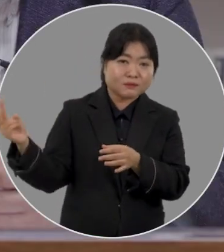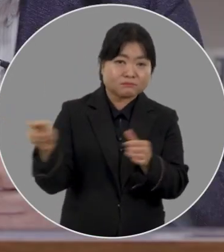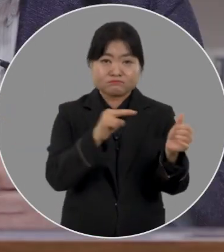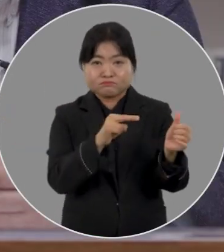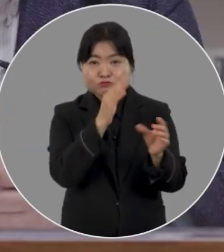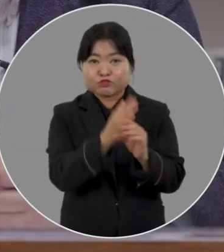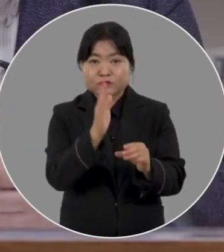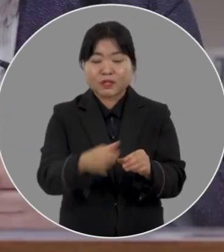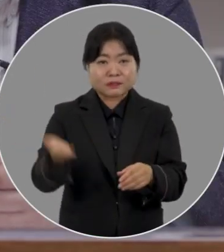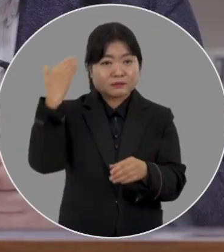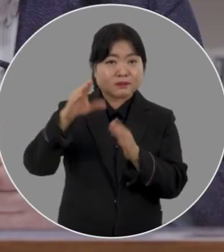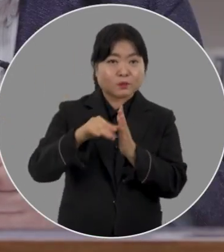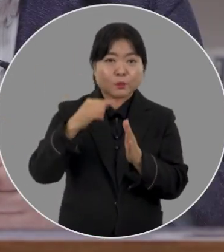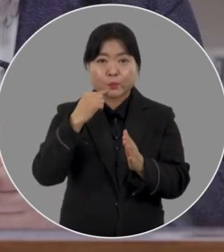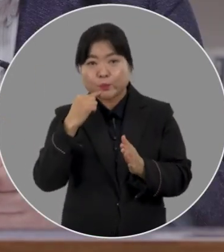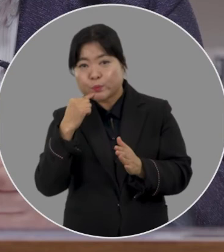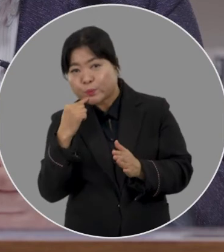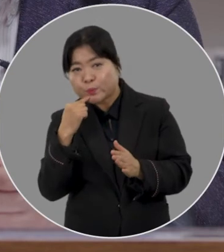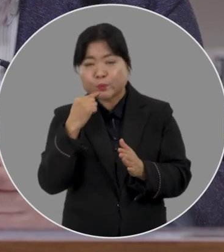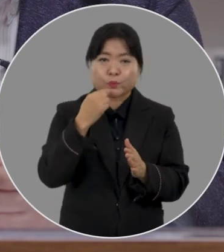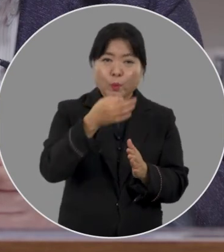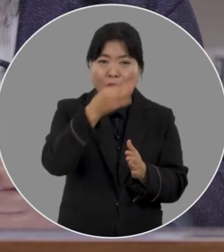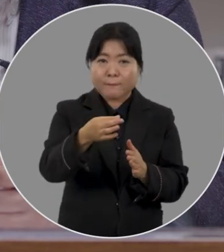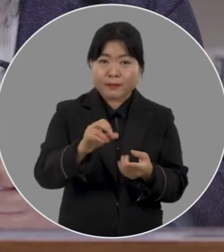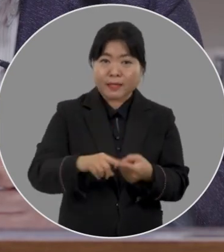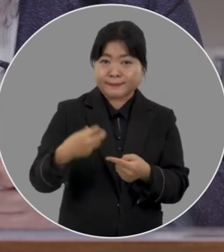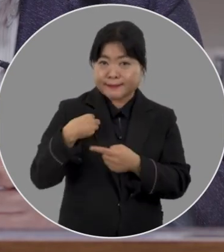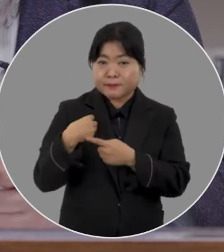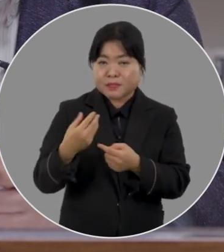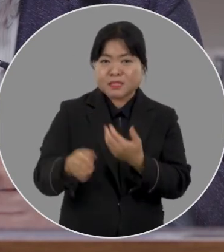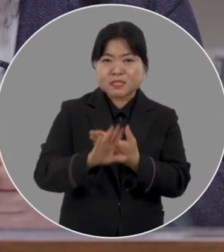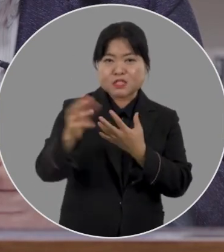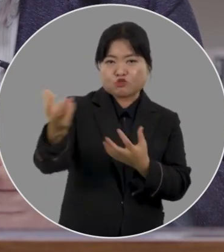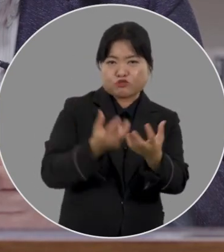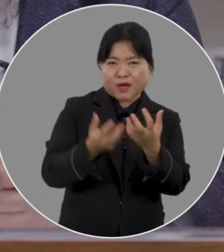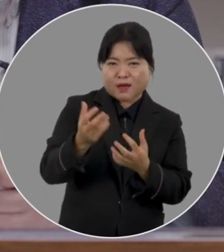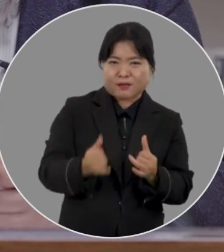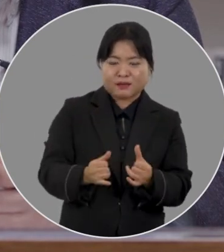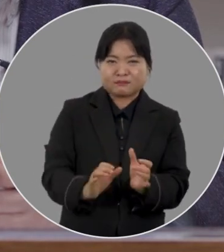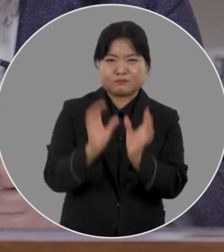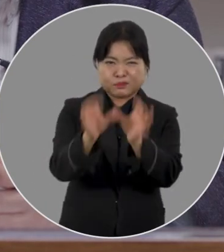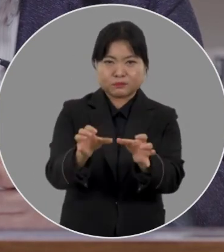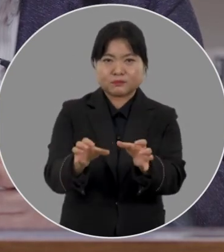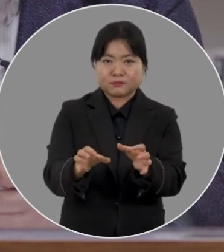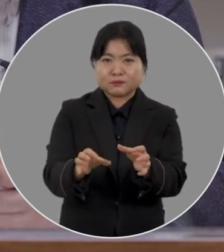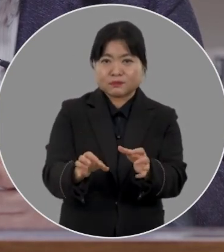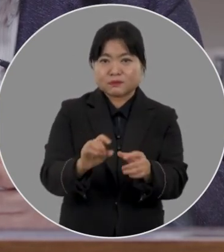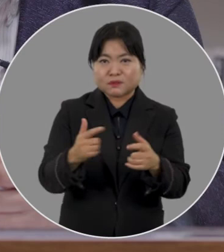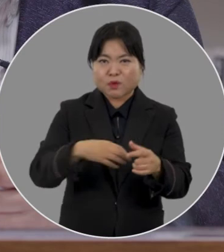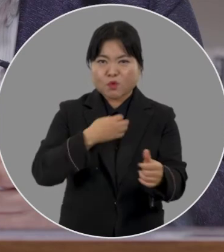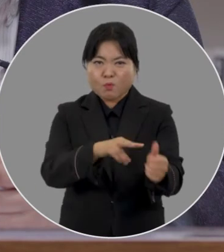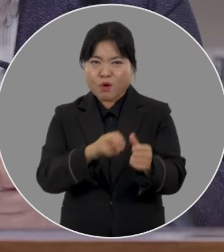있거든요. 그때도 이 어떤 독감의 책임을 이주자한테 떠넘긴다거나 하는 이제